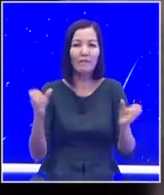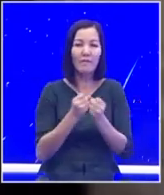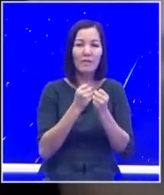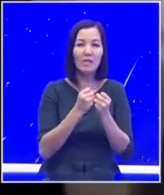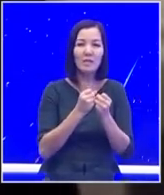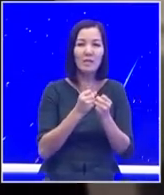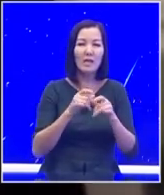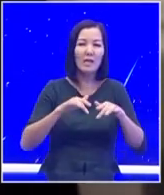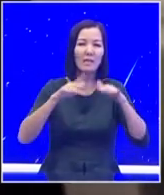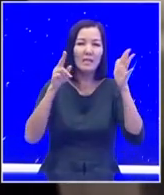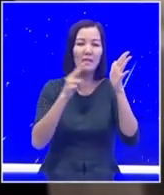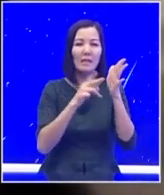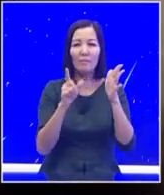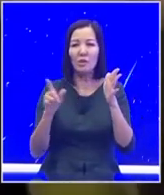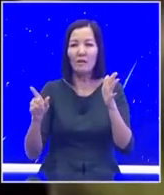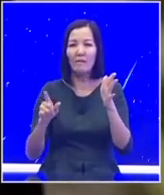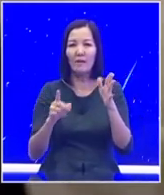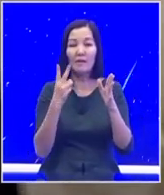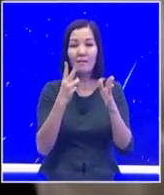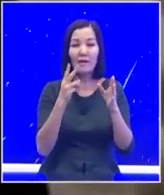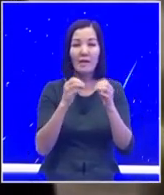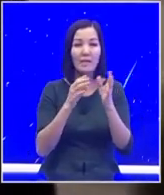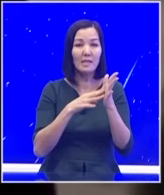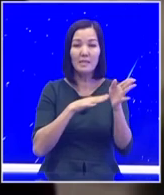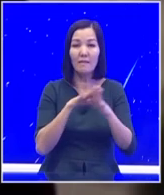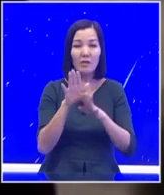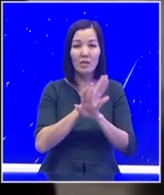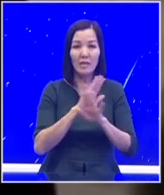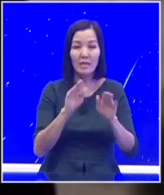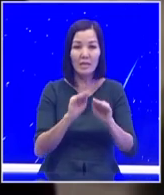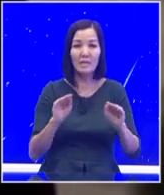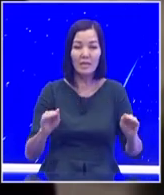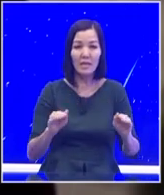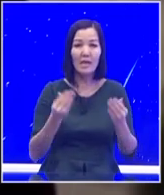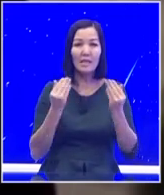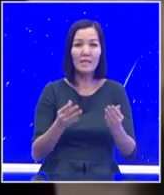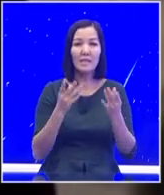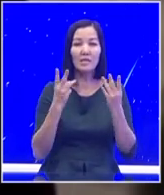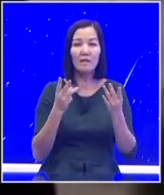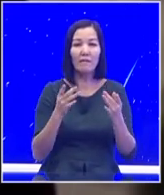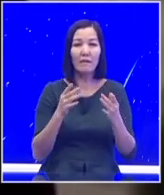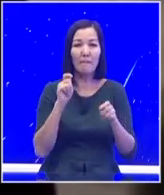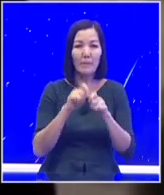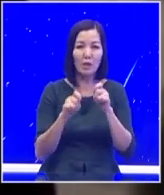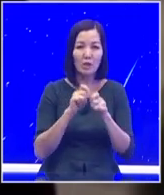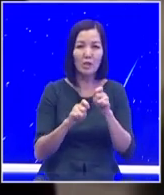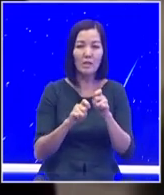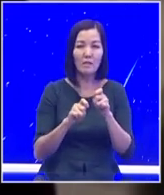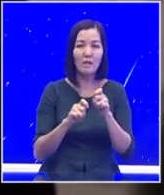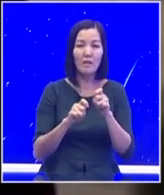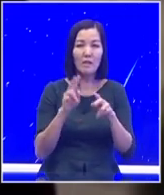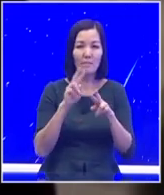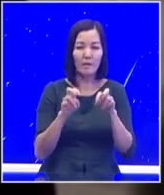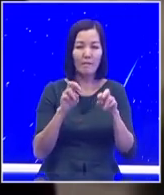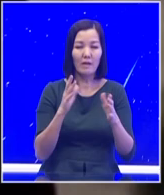из задымления 7 человек, в том числе 2 несовершеннолетних детей. В настоящее время причины задымления